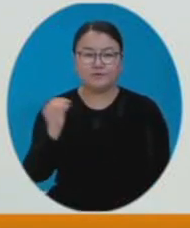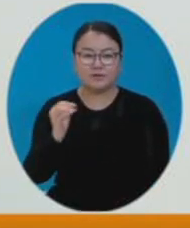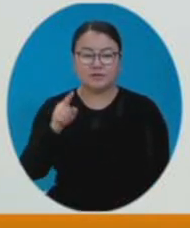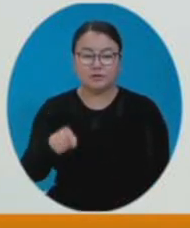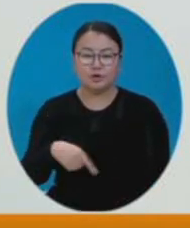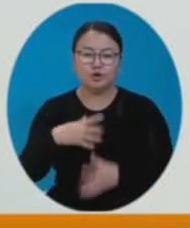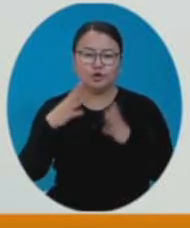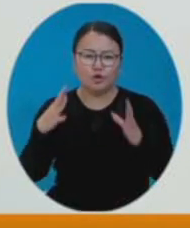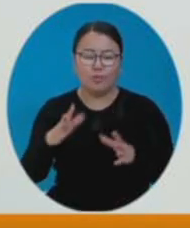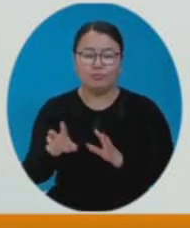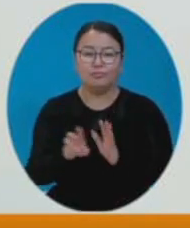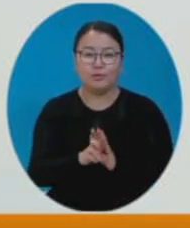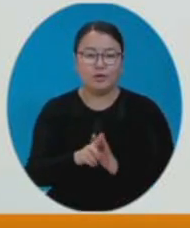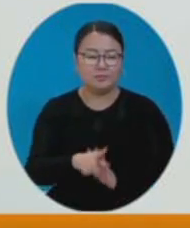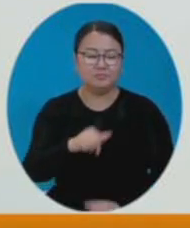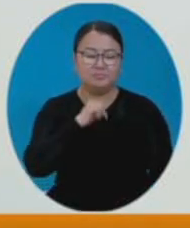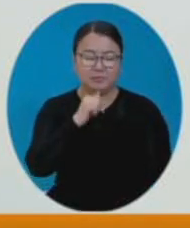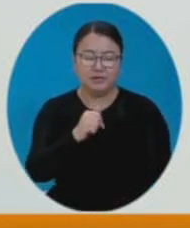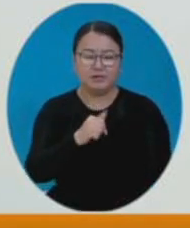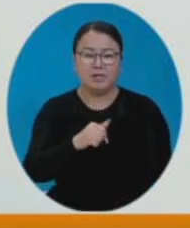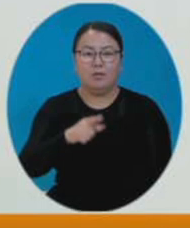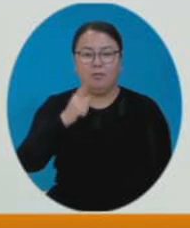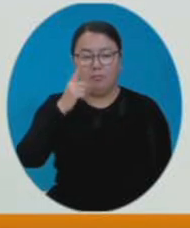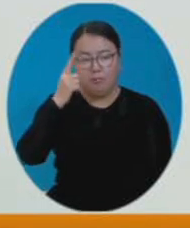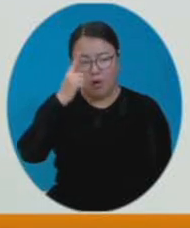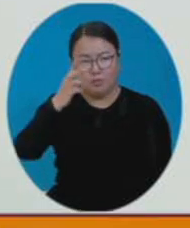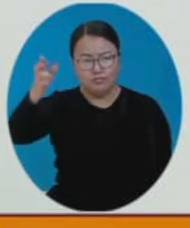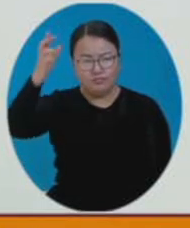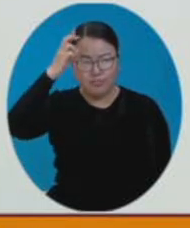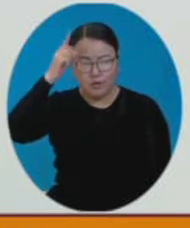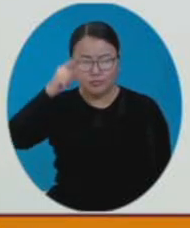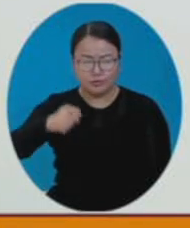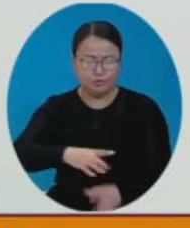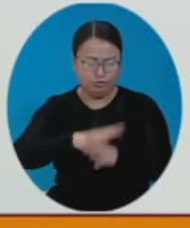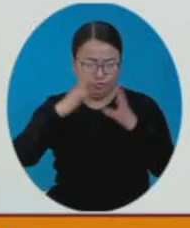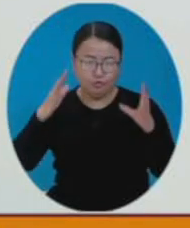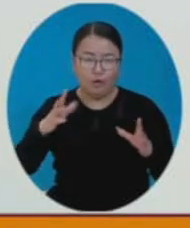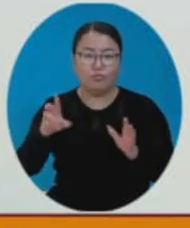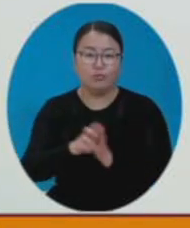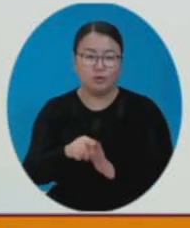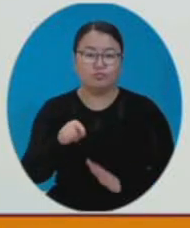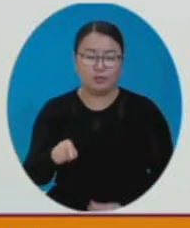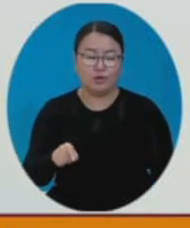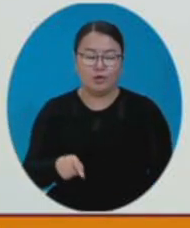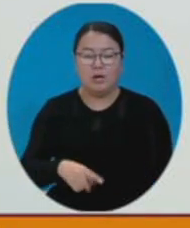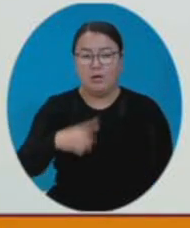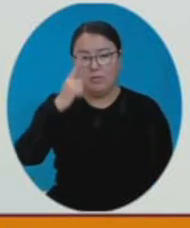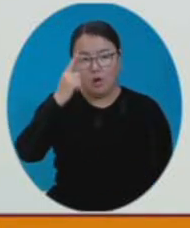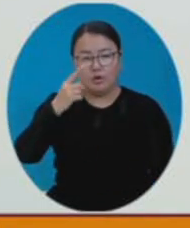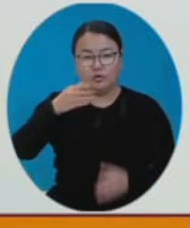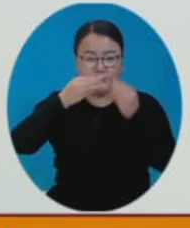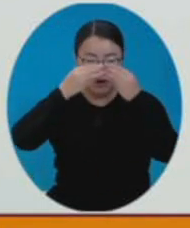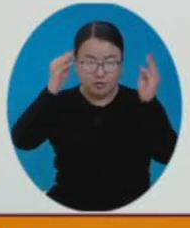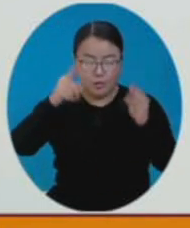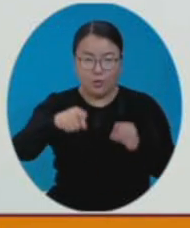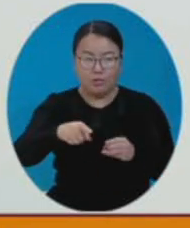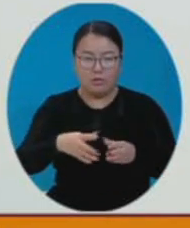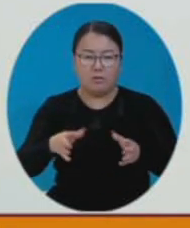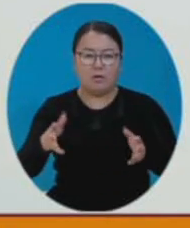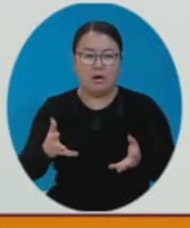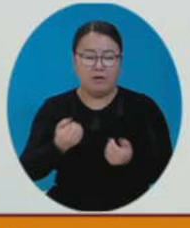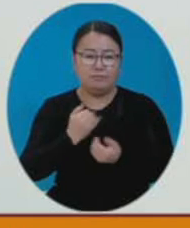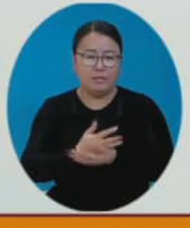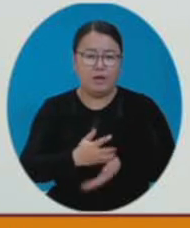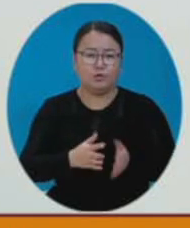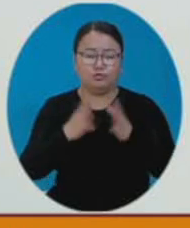байгаа энэ том боломж биш. Энэ бол Монголын боловсролд олдож байгаа том боломж, Монголын шинжилгээ ухаанд олдож байгаа том боломж гэдэг